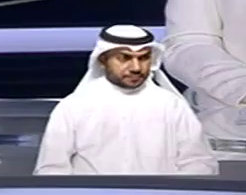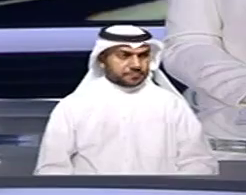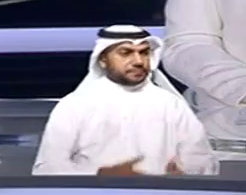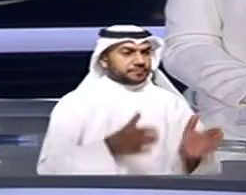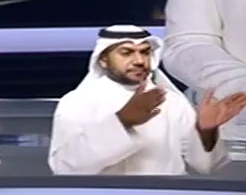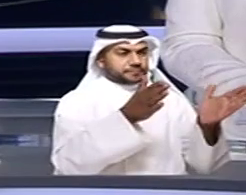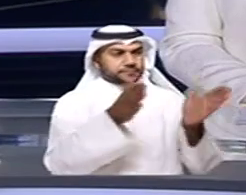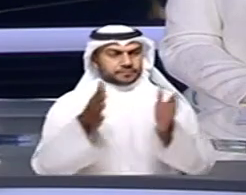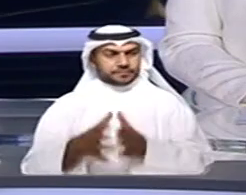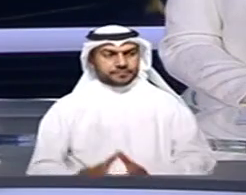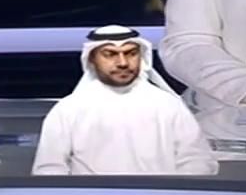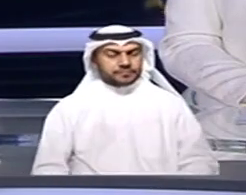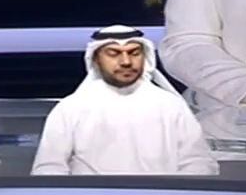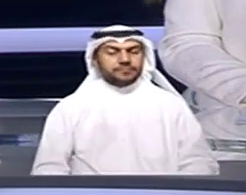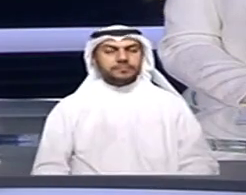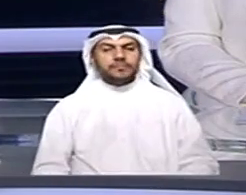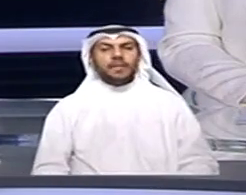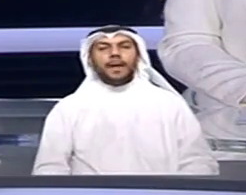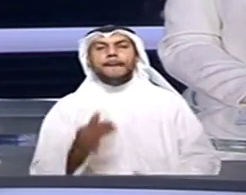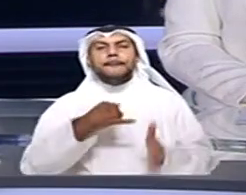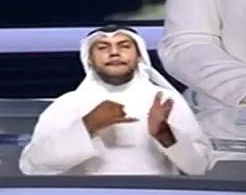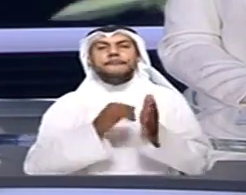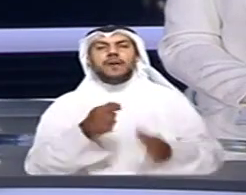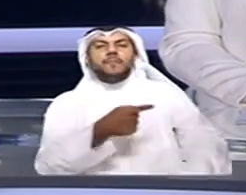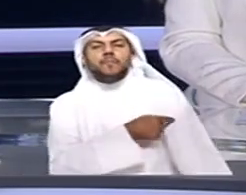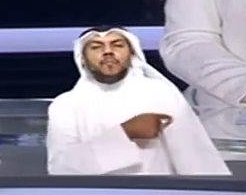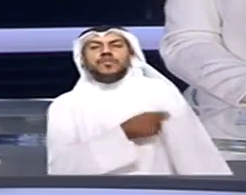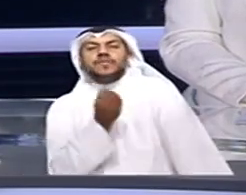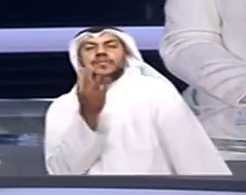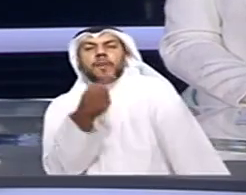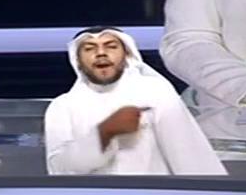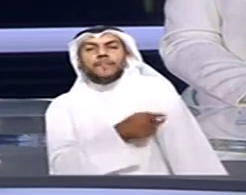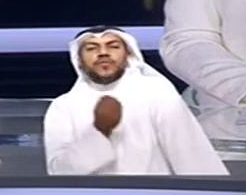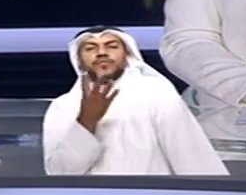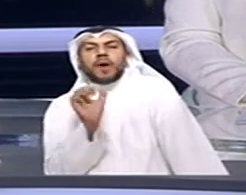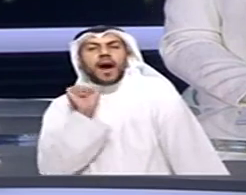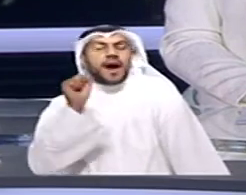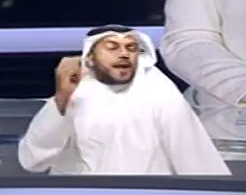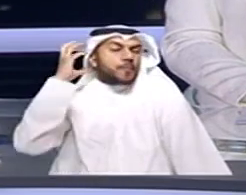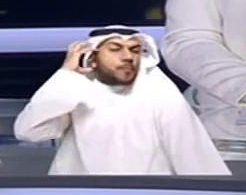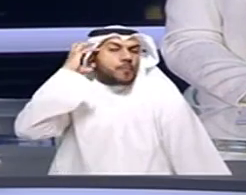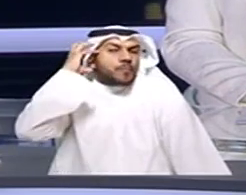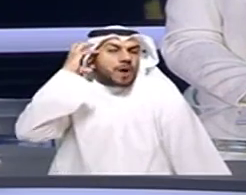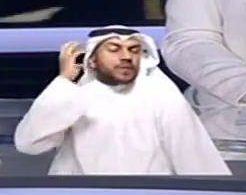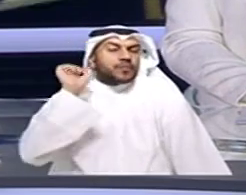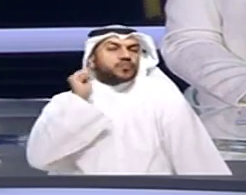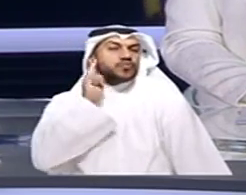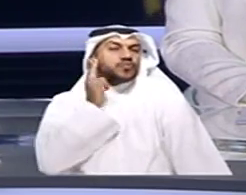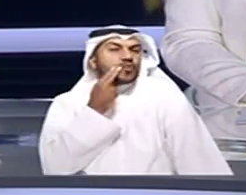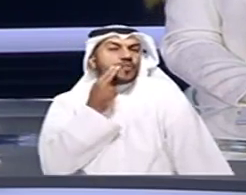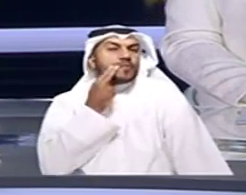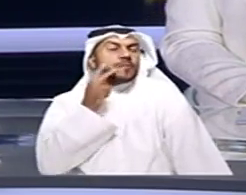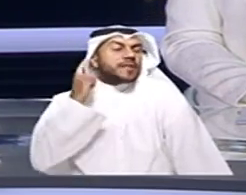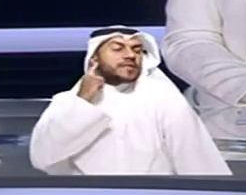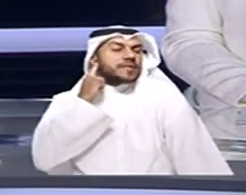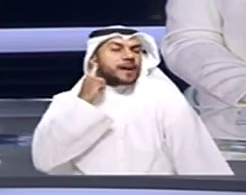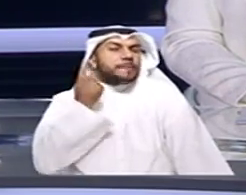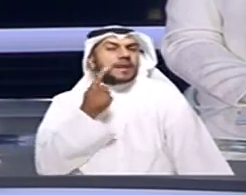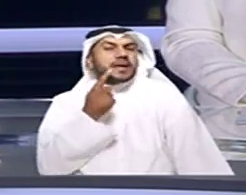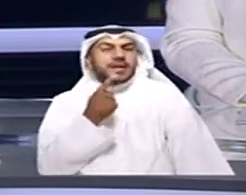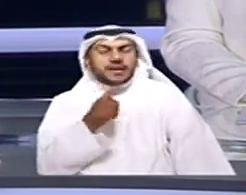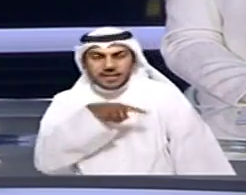مركز الشيخ سالم العلي للنطق والسمع والكائن في منطقة الصباح الطبية هو أول مركز متخصص في معالجة اضطرابات